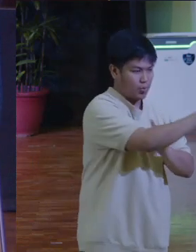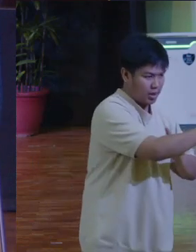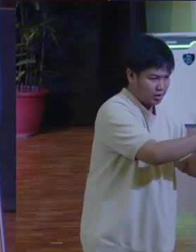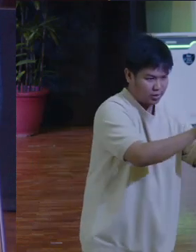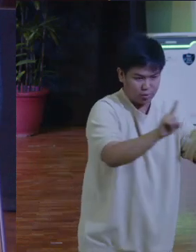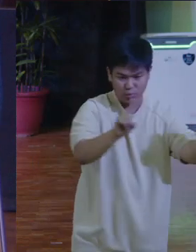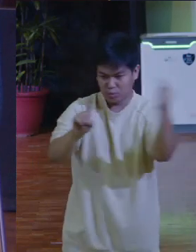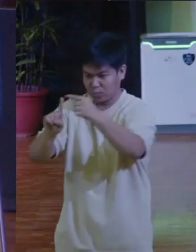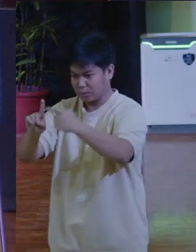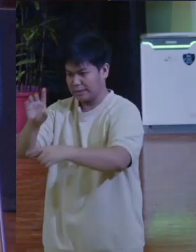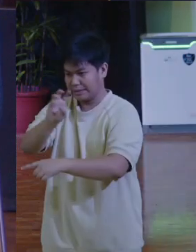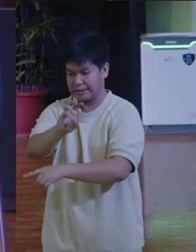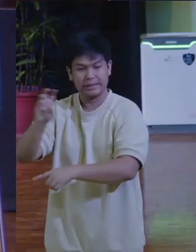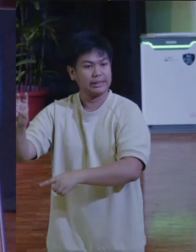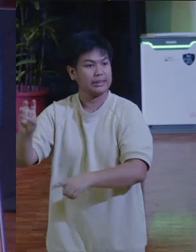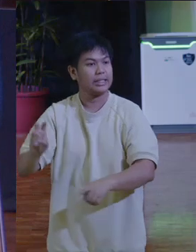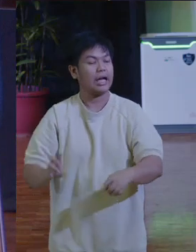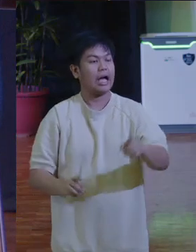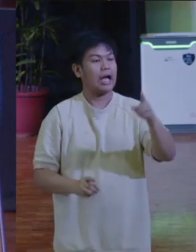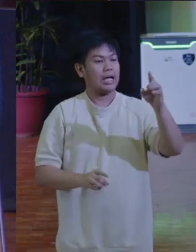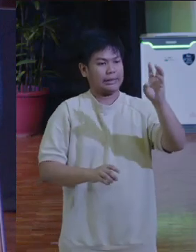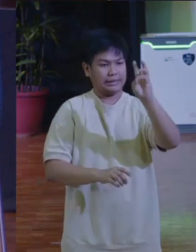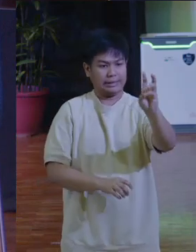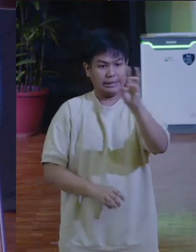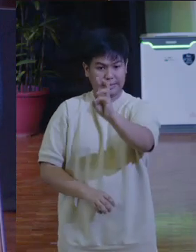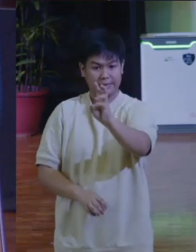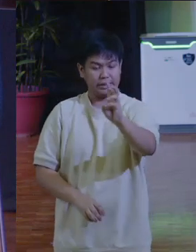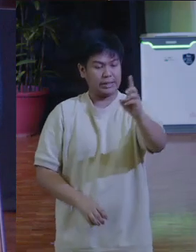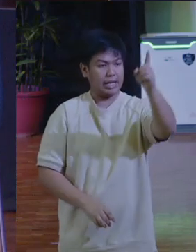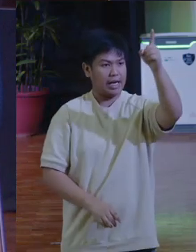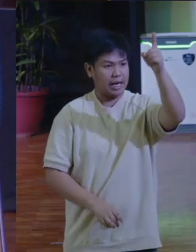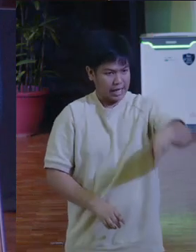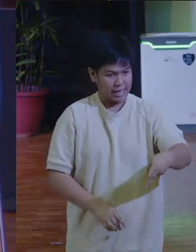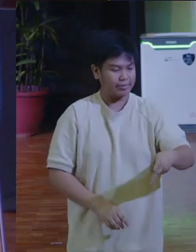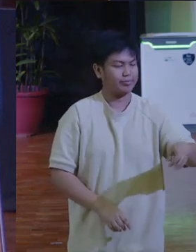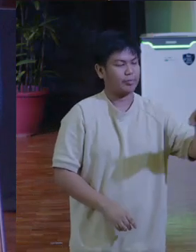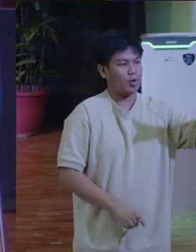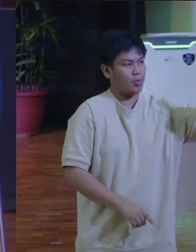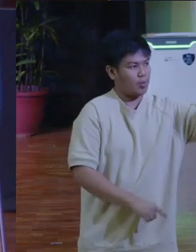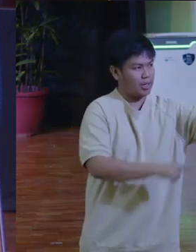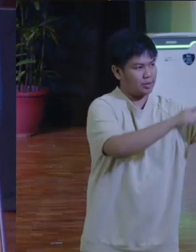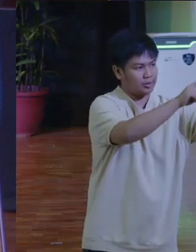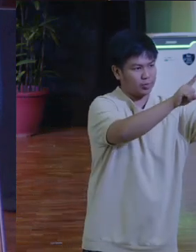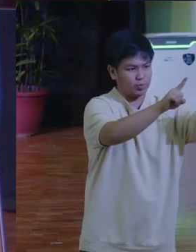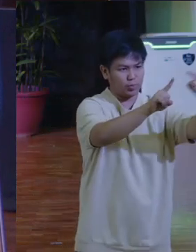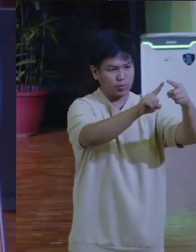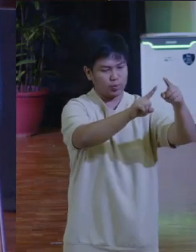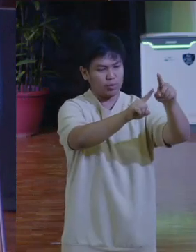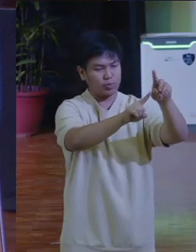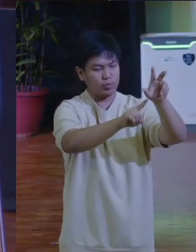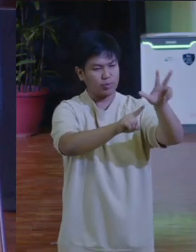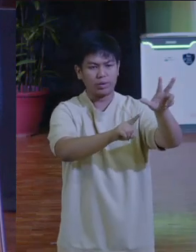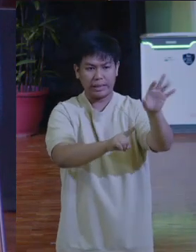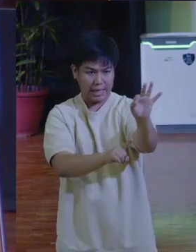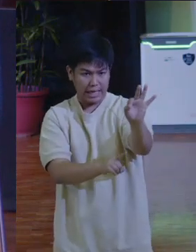ay nahahati sa dalawa. Chapters 1 to 39, kung saan